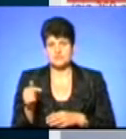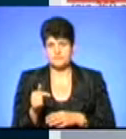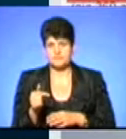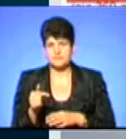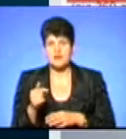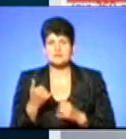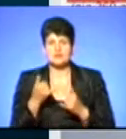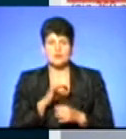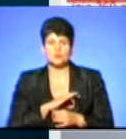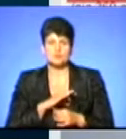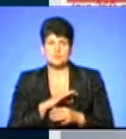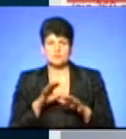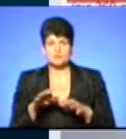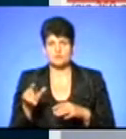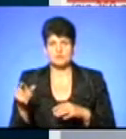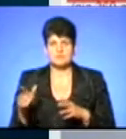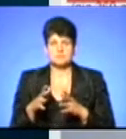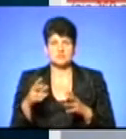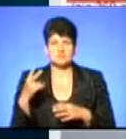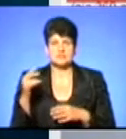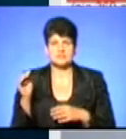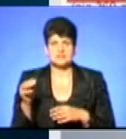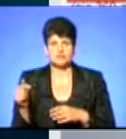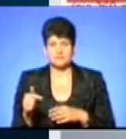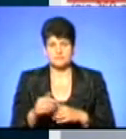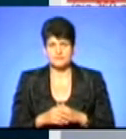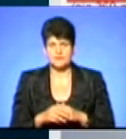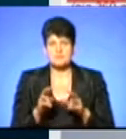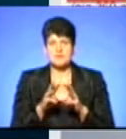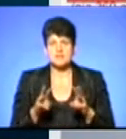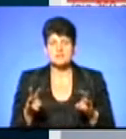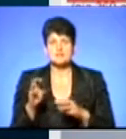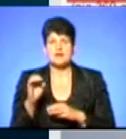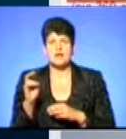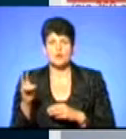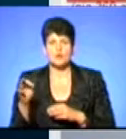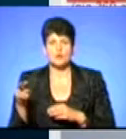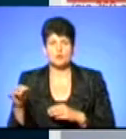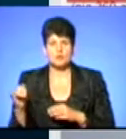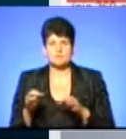для юридичних і посадових осіб – понад 20 тисяч гривень. Міністр екології та природних